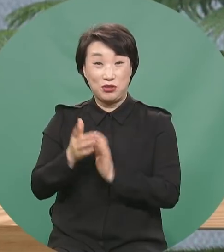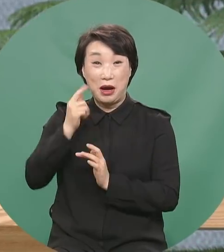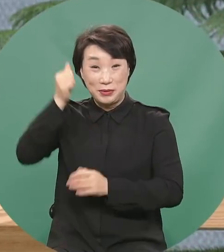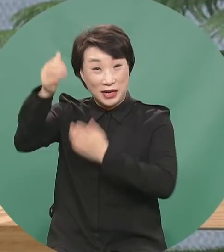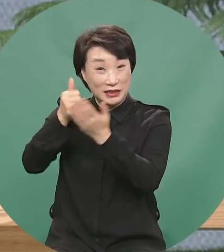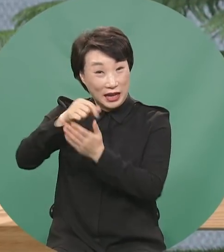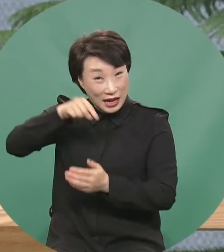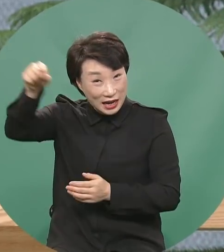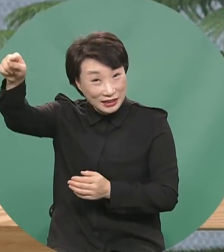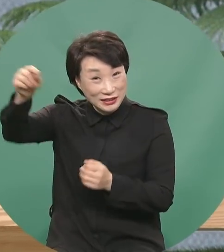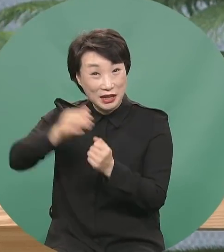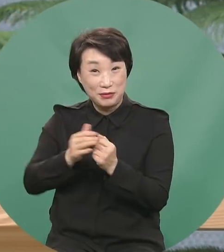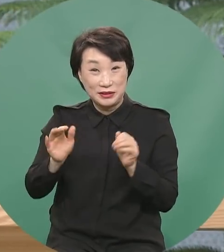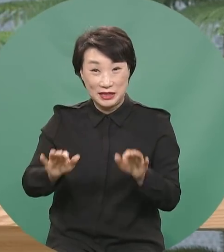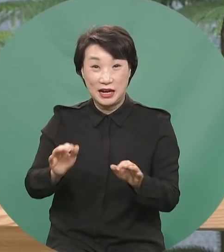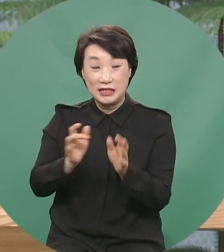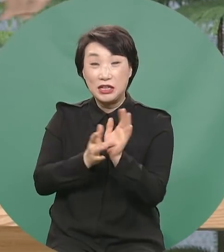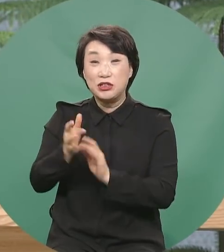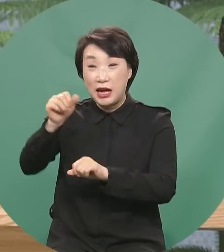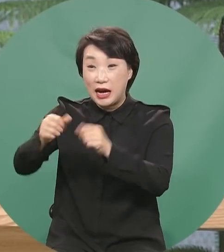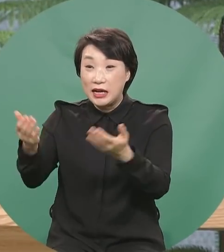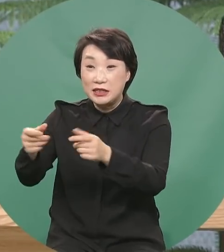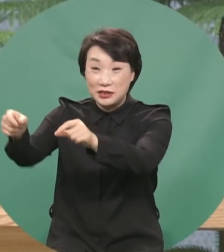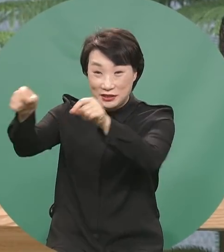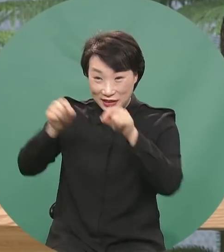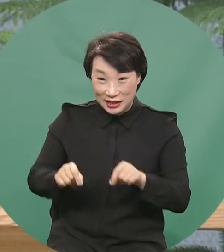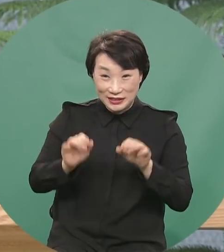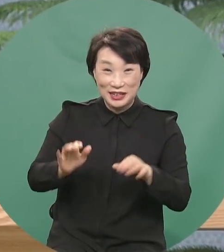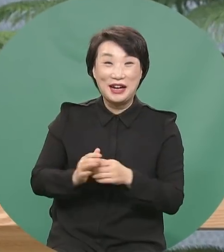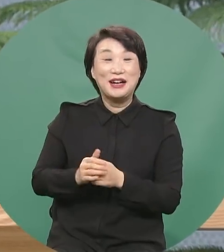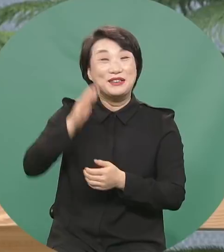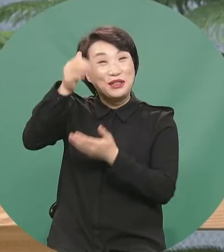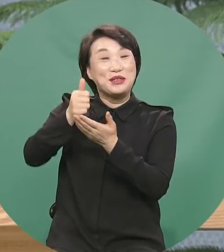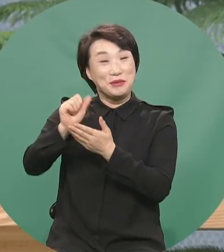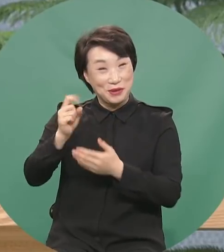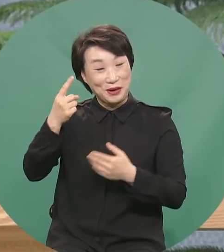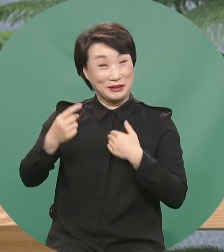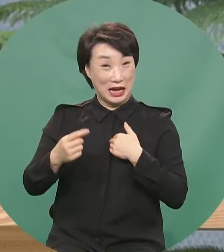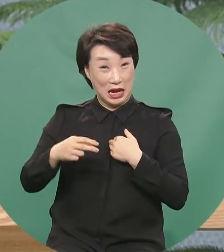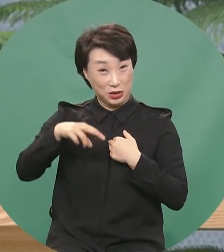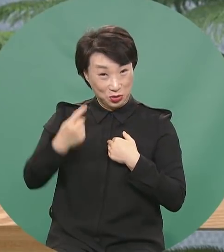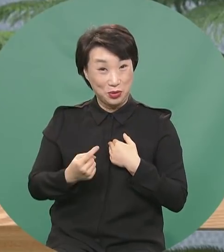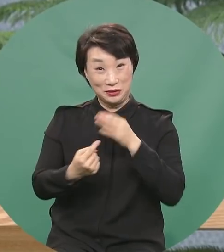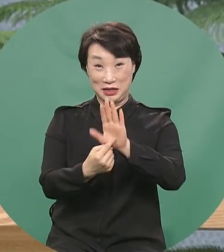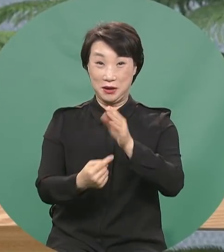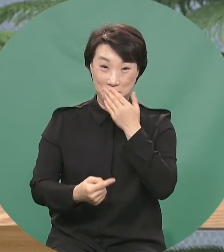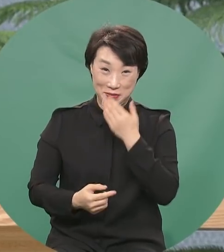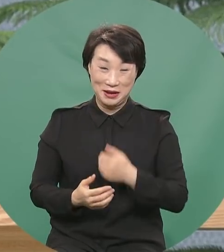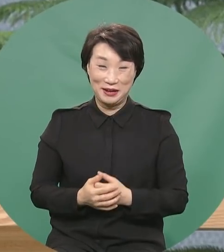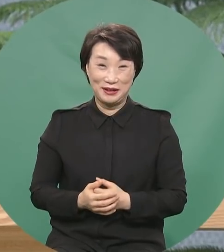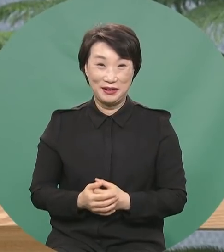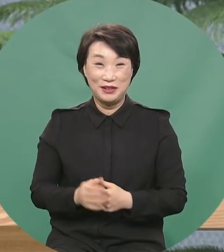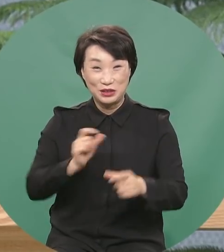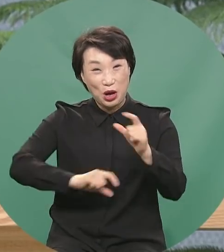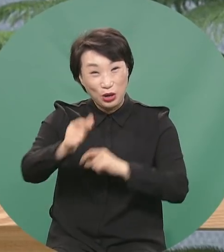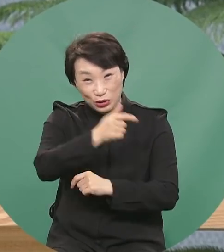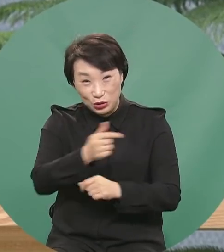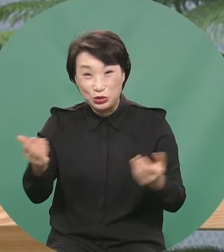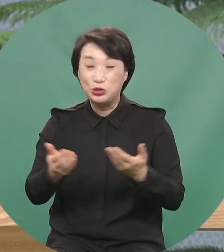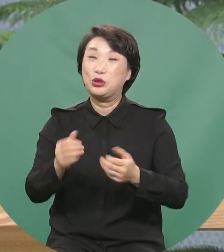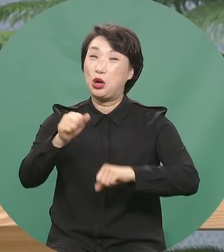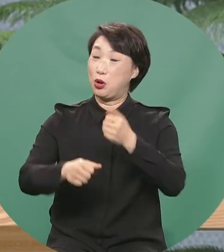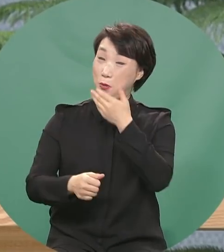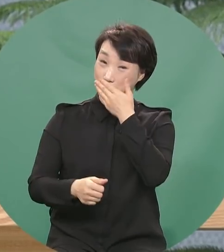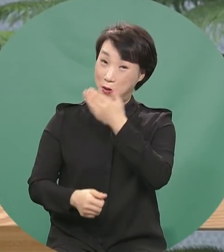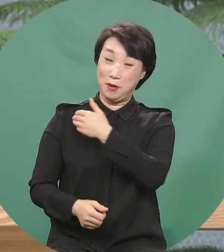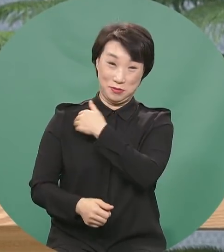갑니다. 예수님이 하신 일을 성령에 의해서 나도 할 것이요 더 큰 일을